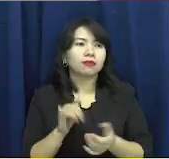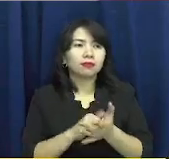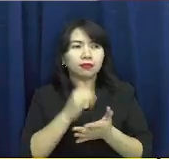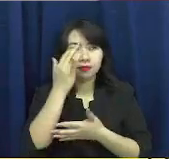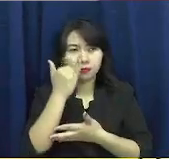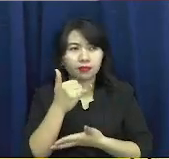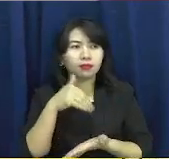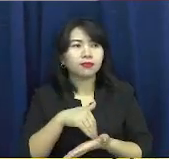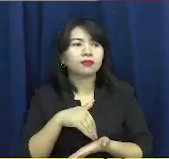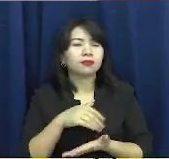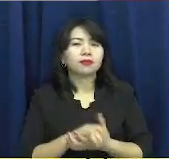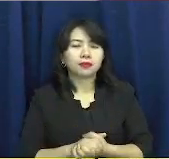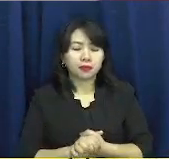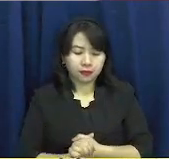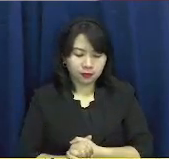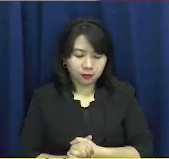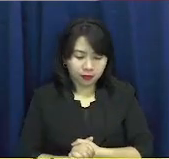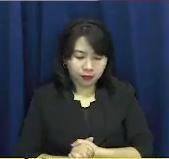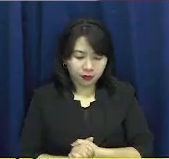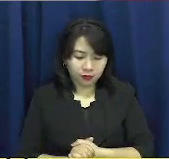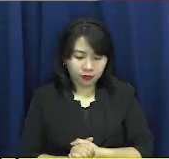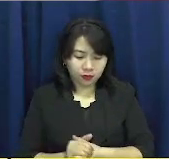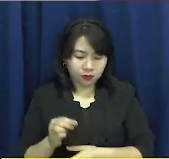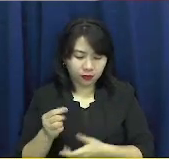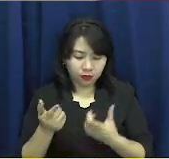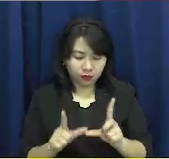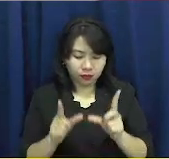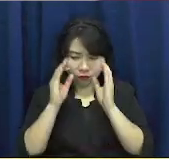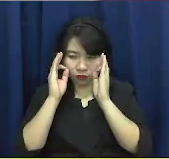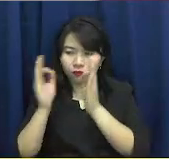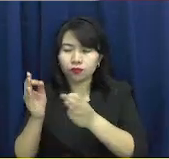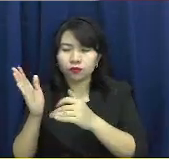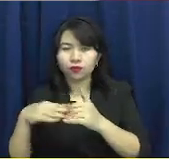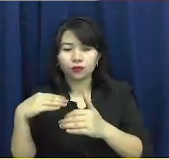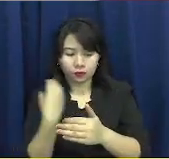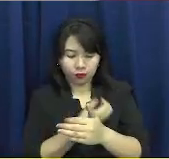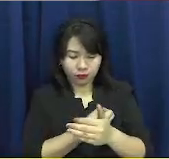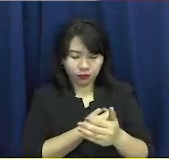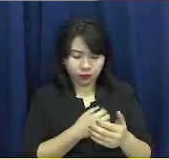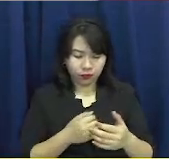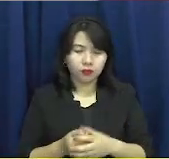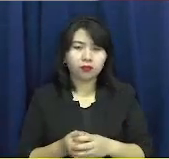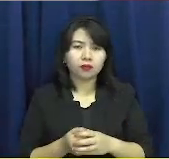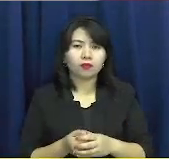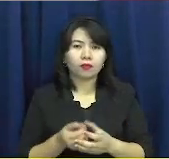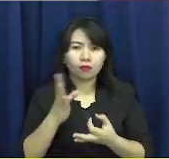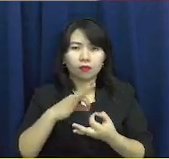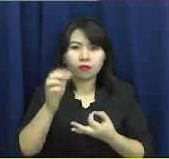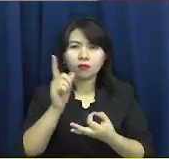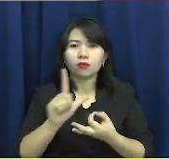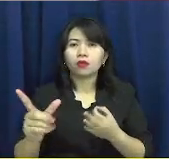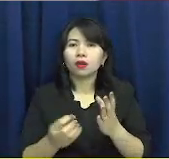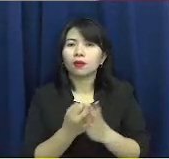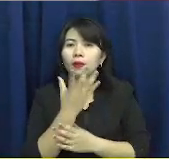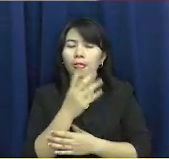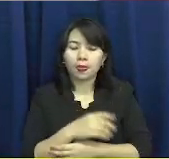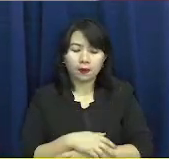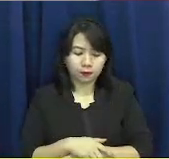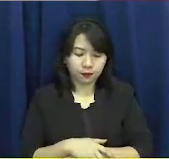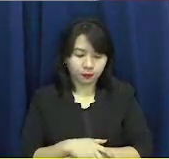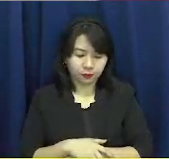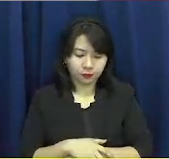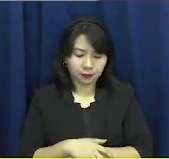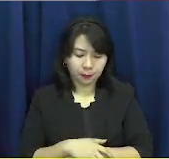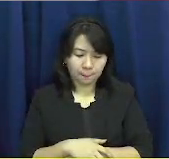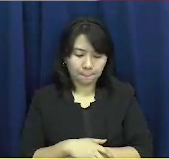ko, brethren, let's focus on our spiritual growth. You see? Let's focus on our spiritual growth. Wag, madali